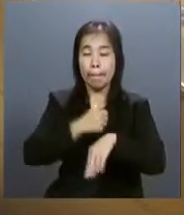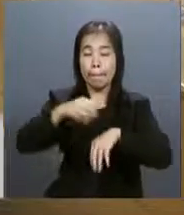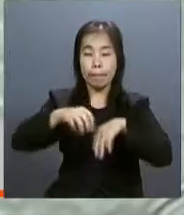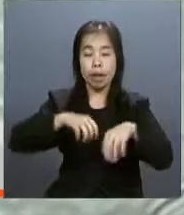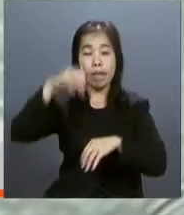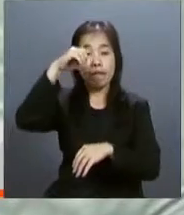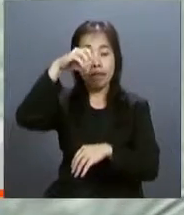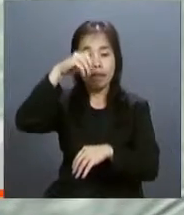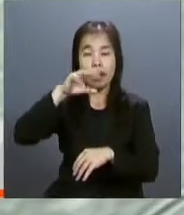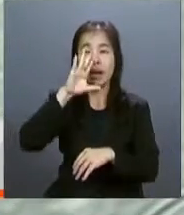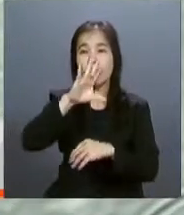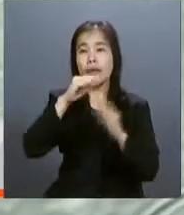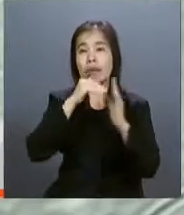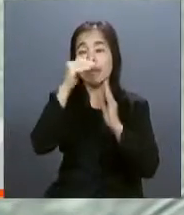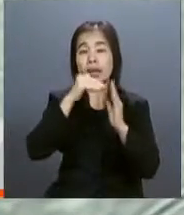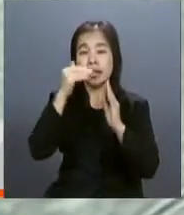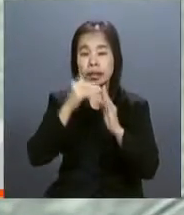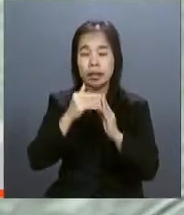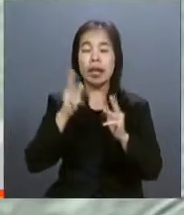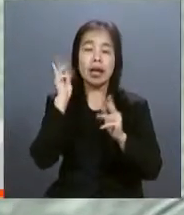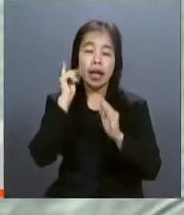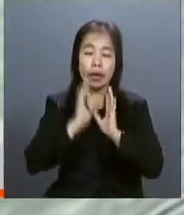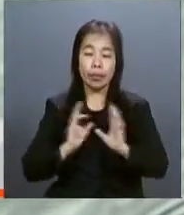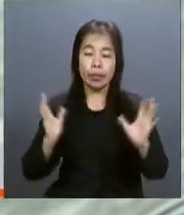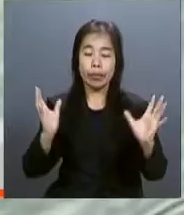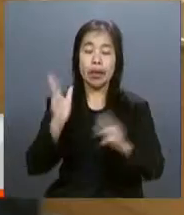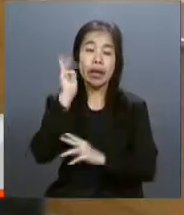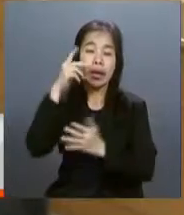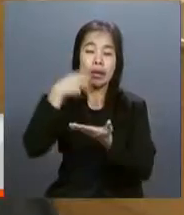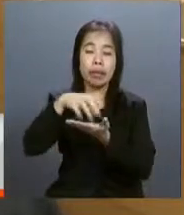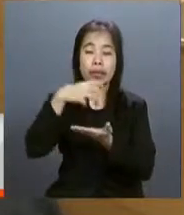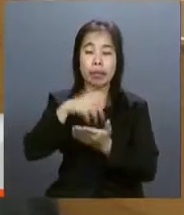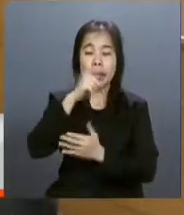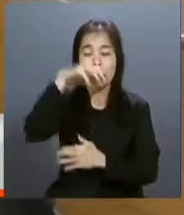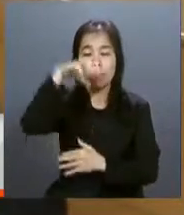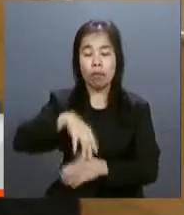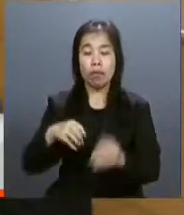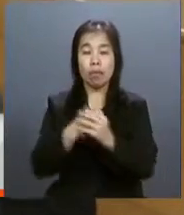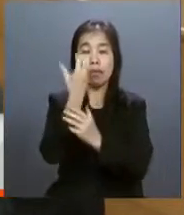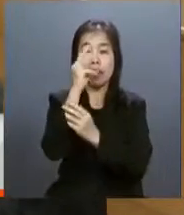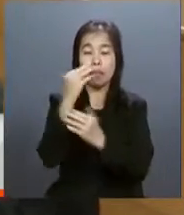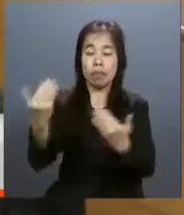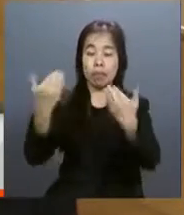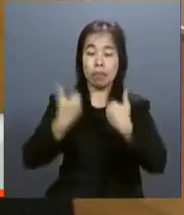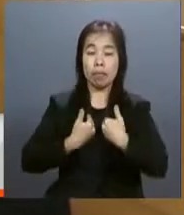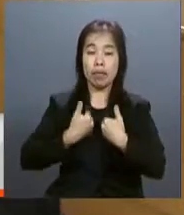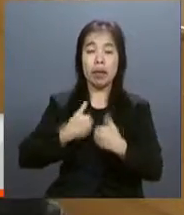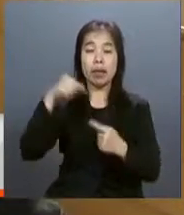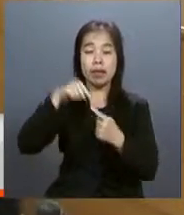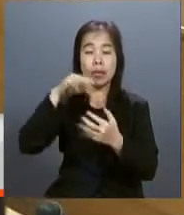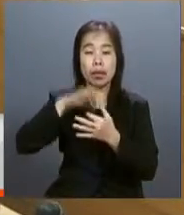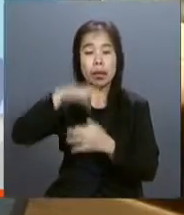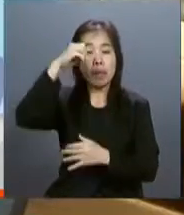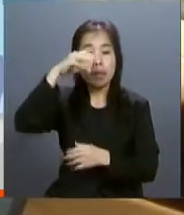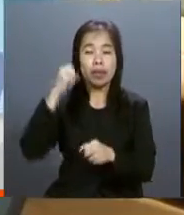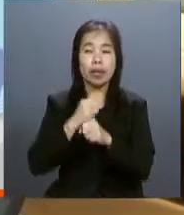นภูมิภาคเขต1ภาคเหนือร่วมแถลงข่าวชี้แจงกรณีเจ้าหน้าที่ป่าไม้แจ้งความการไฟฟ้าส่วนภูมิภาคแม่เสรียงตัดโ